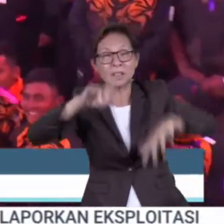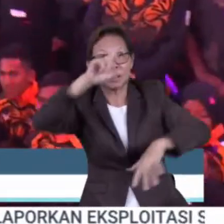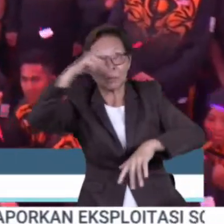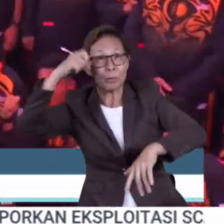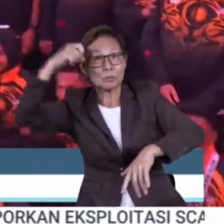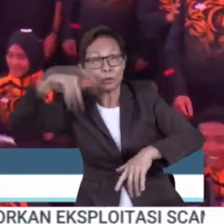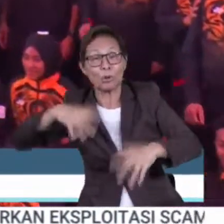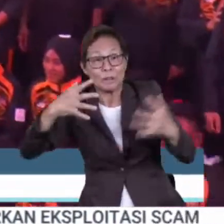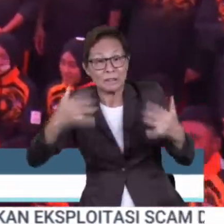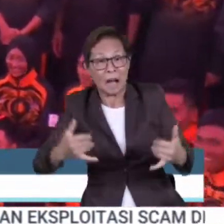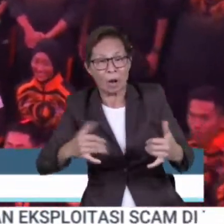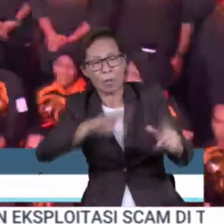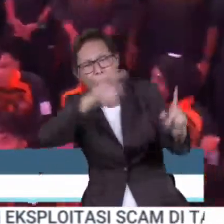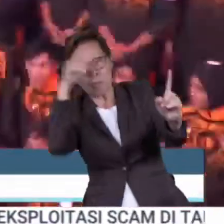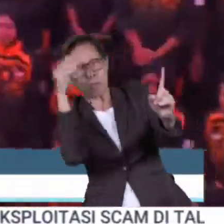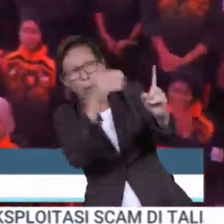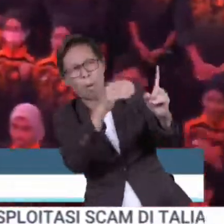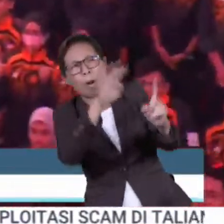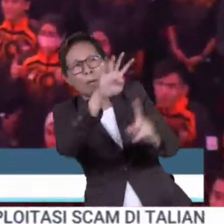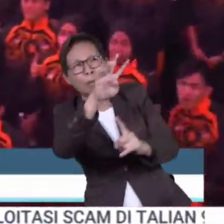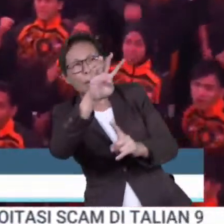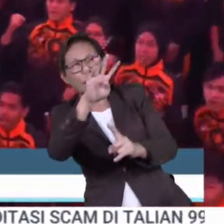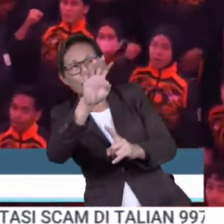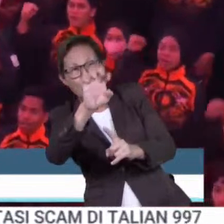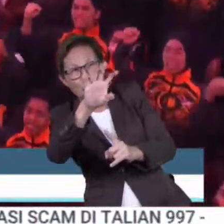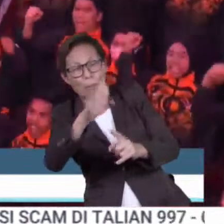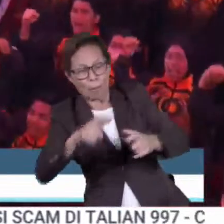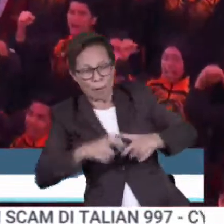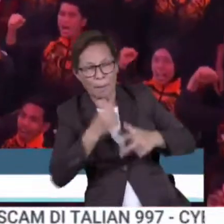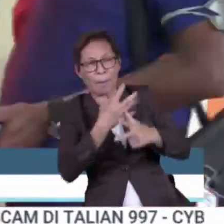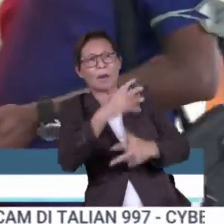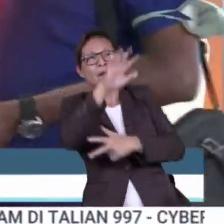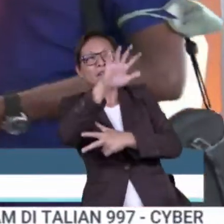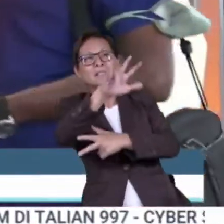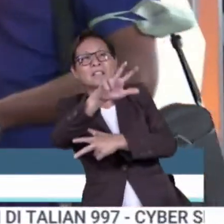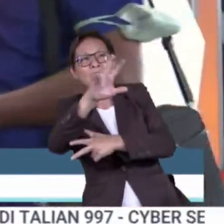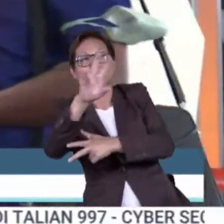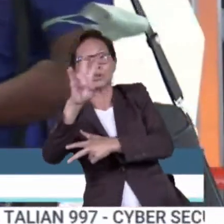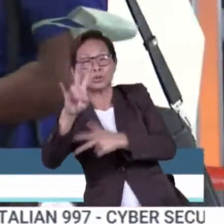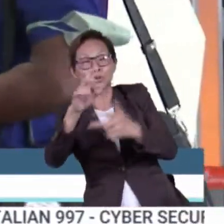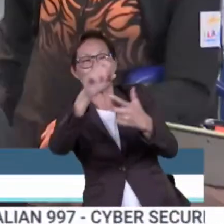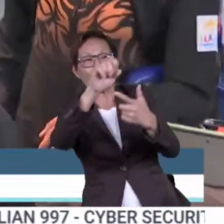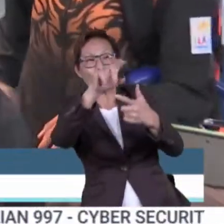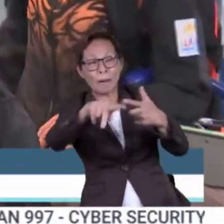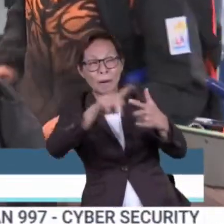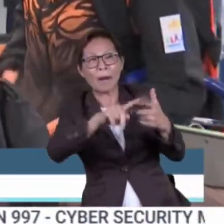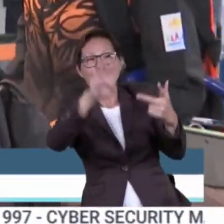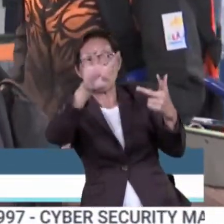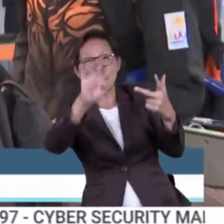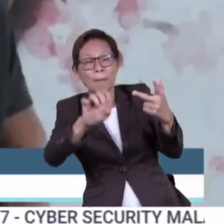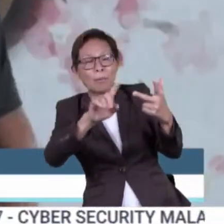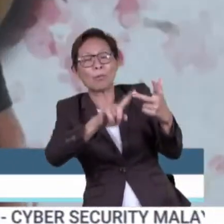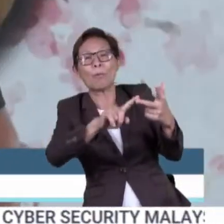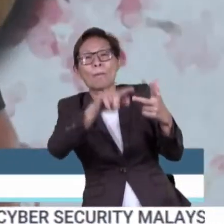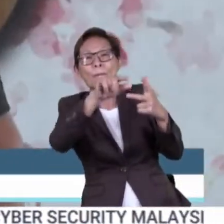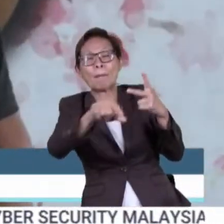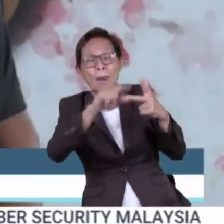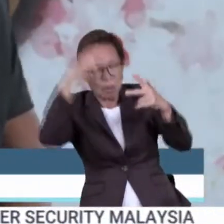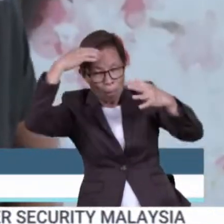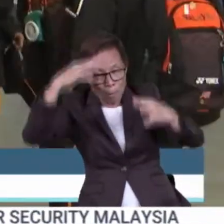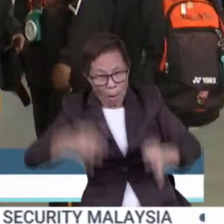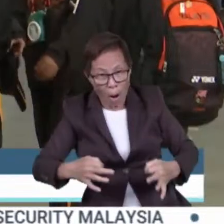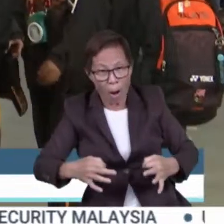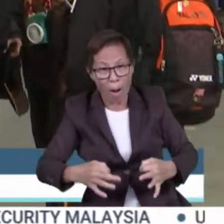kali ini pula telah disasarkan sebanyak 40 pingat emas, 37 pingat perak dan 64 pingat gangsa. Keputusan dibuat